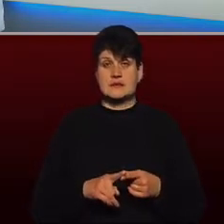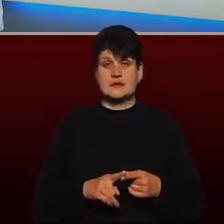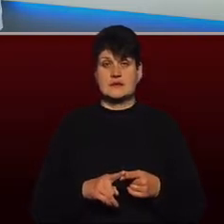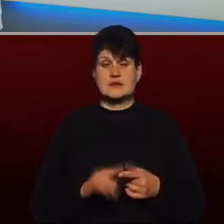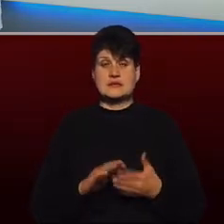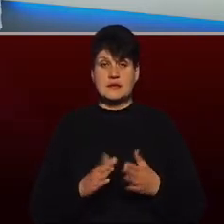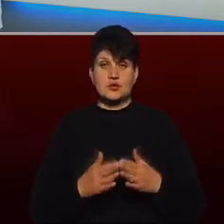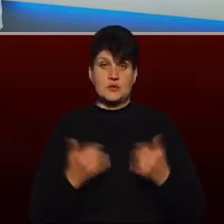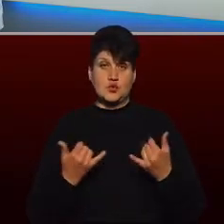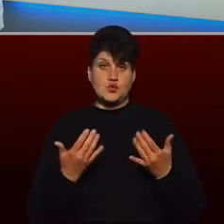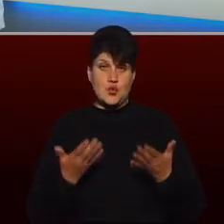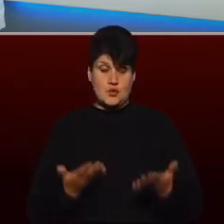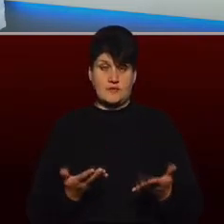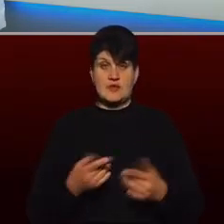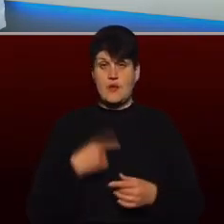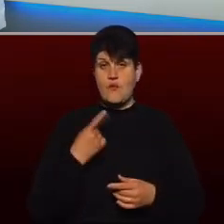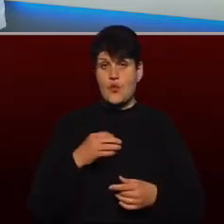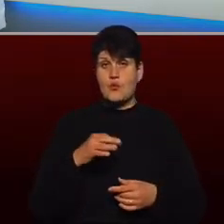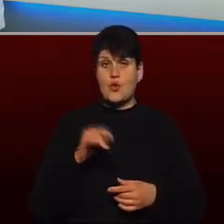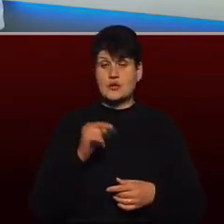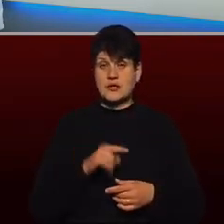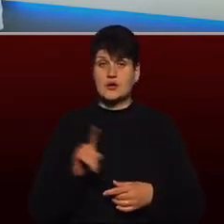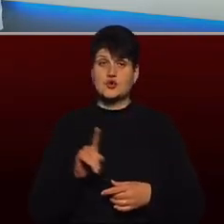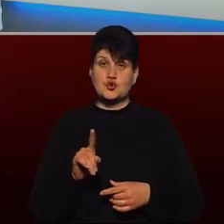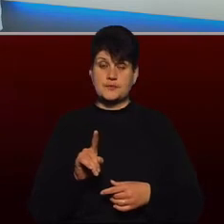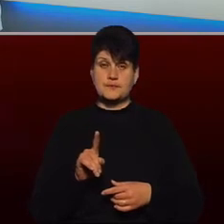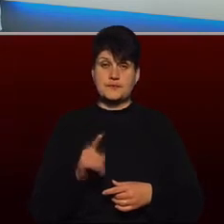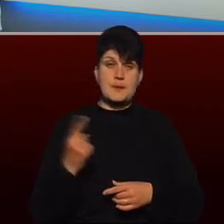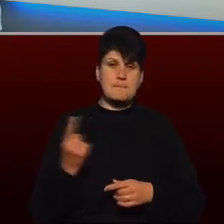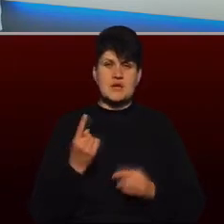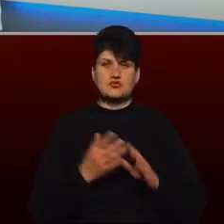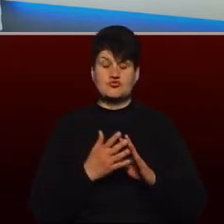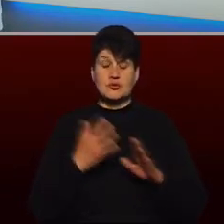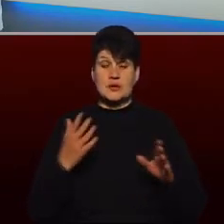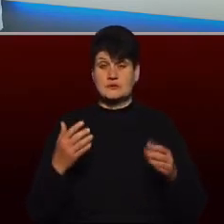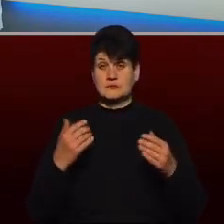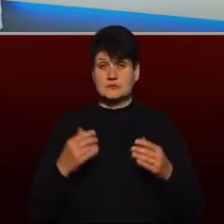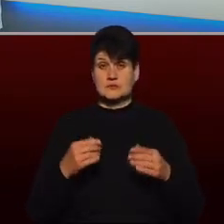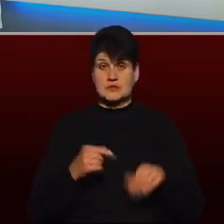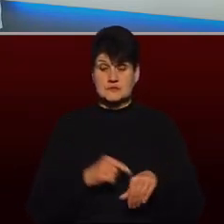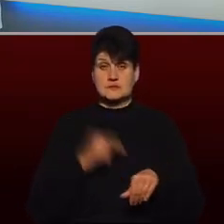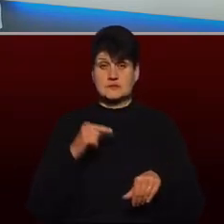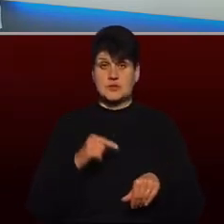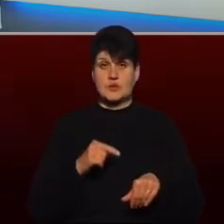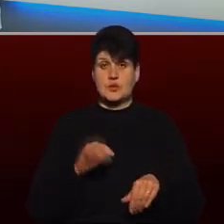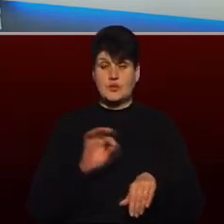сьогодні. Вона говорить про те, що в першу чергу вражаються молоді